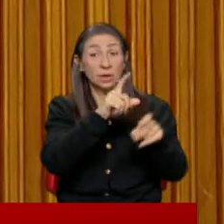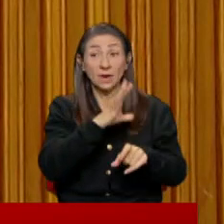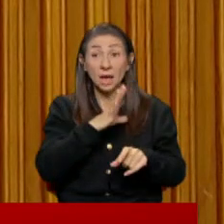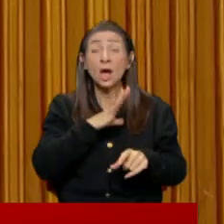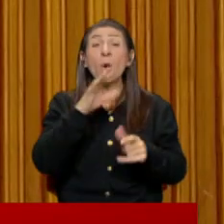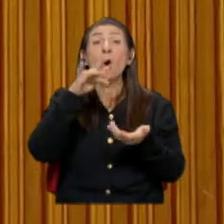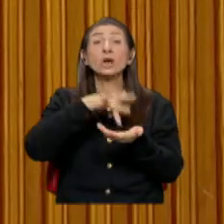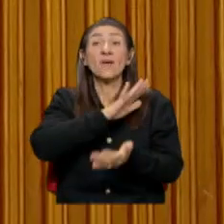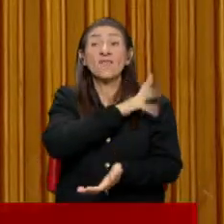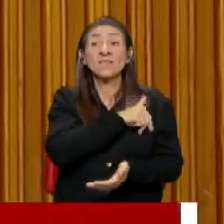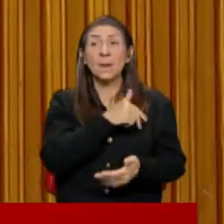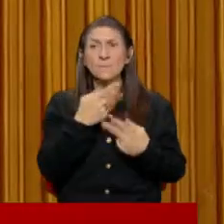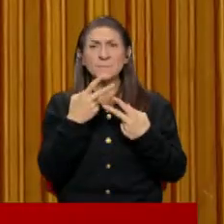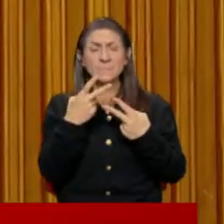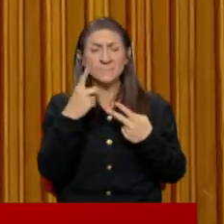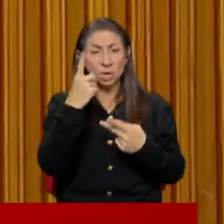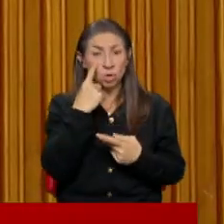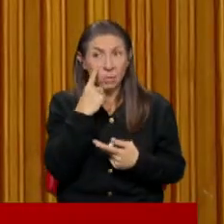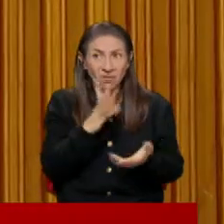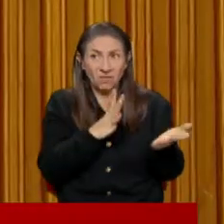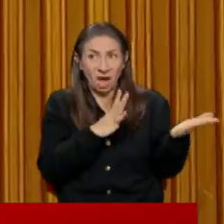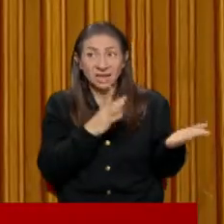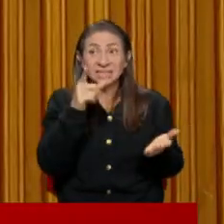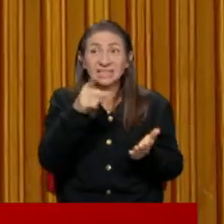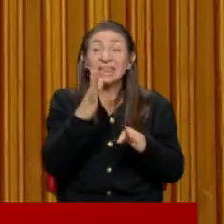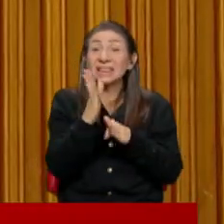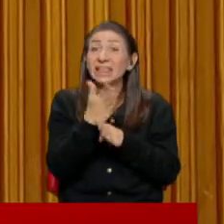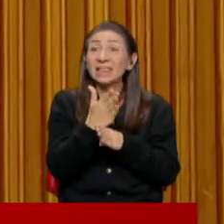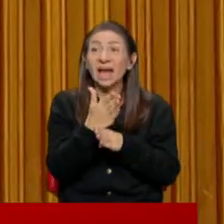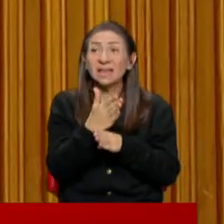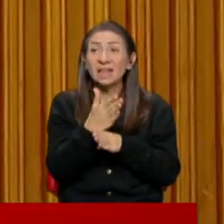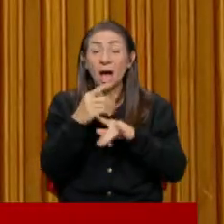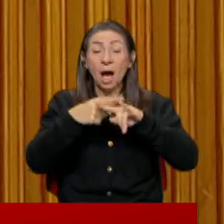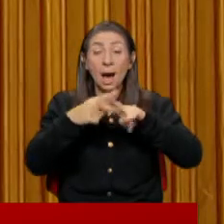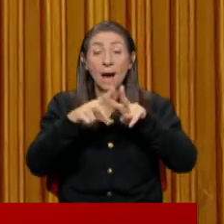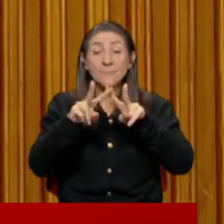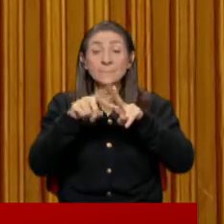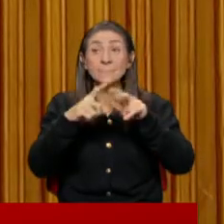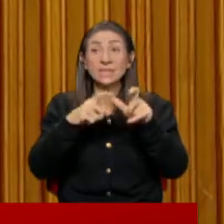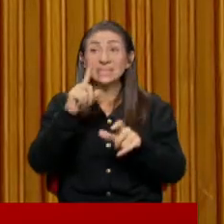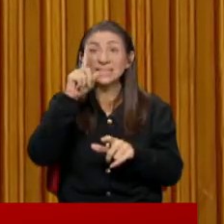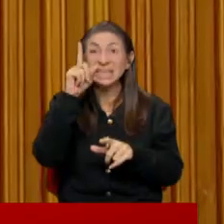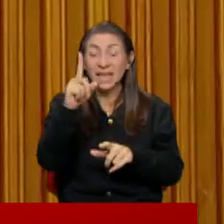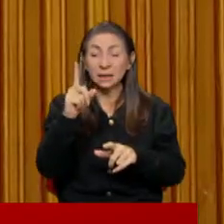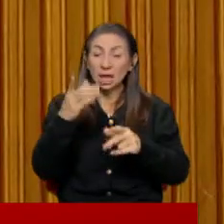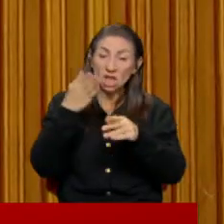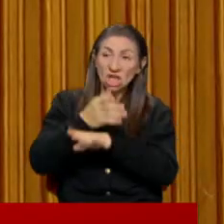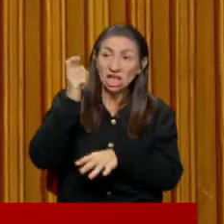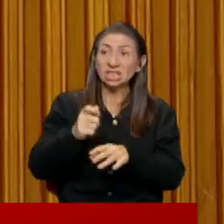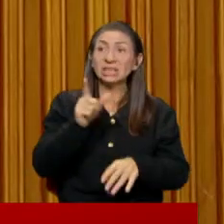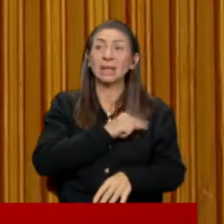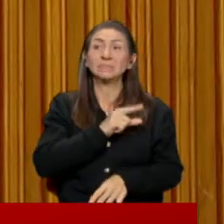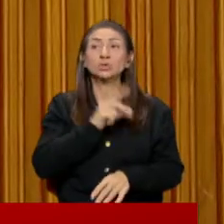Ortada Filistin'in meşru bir hükümeti varken sen neden Hamas'ı tek meşru